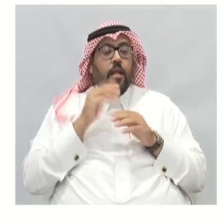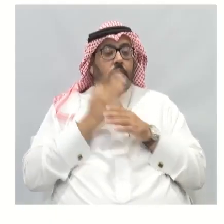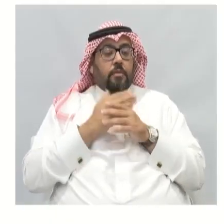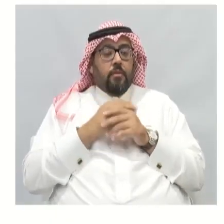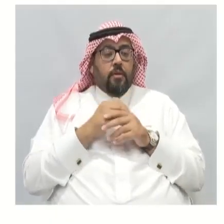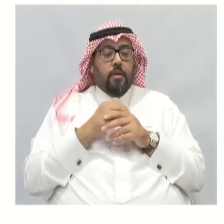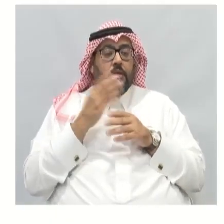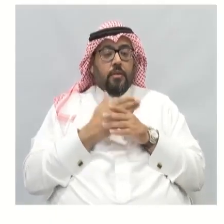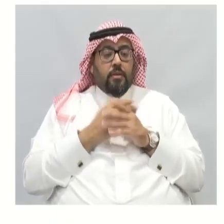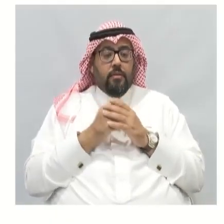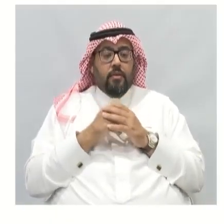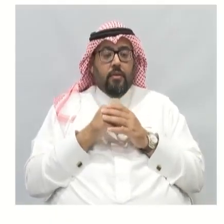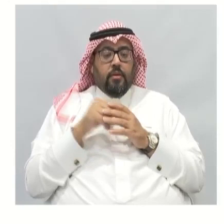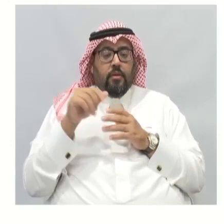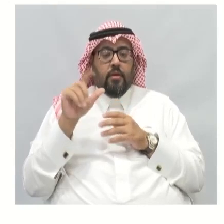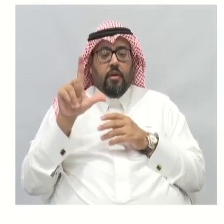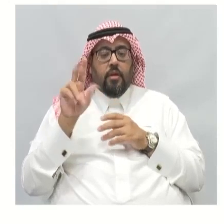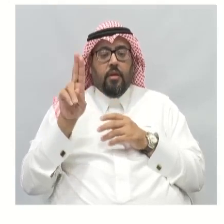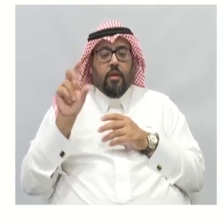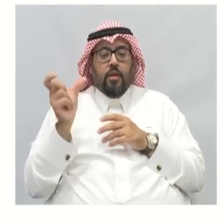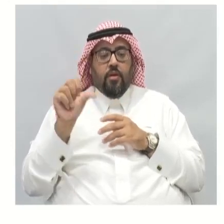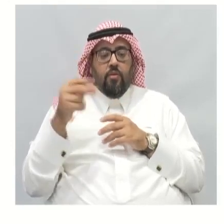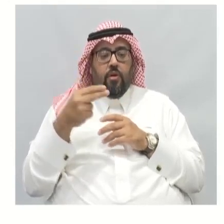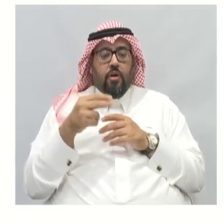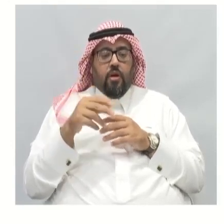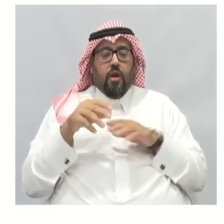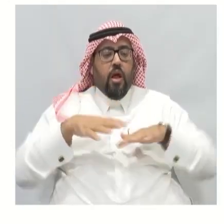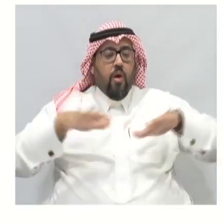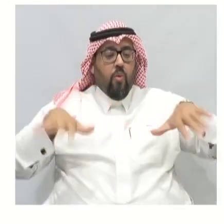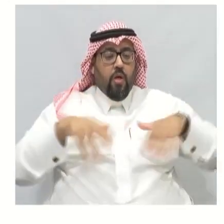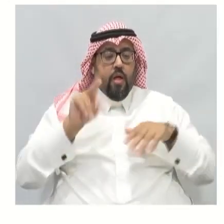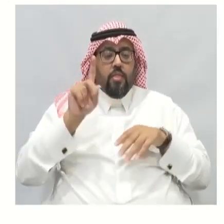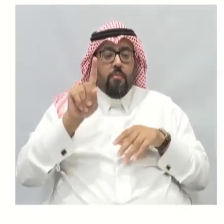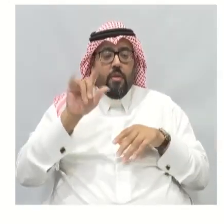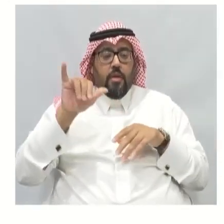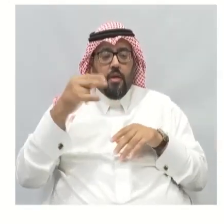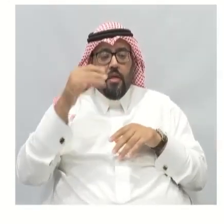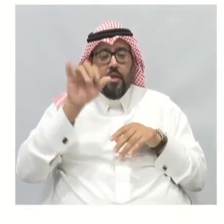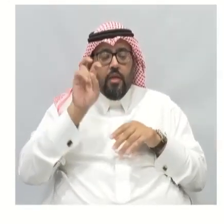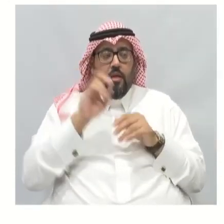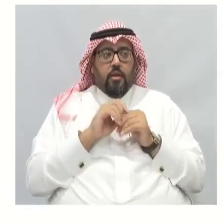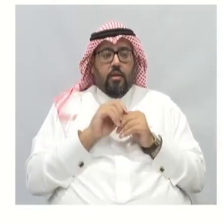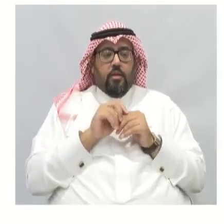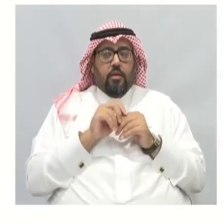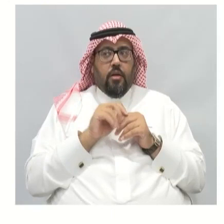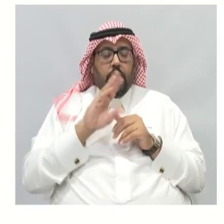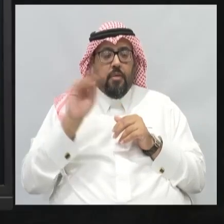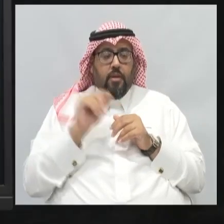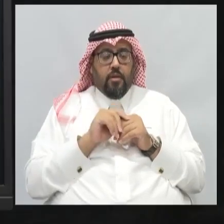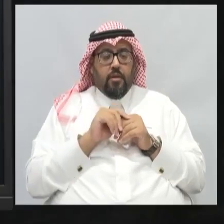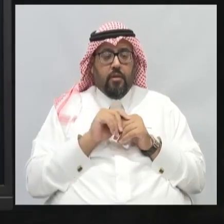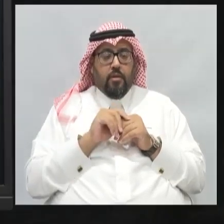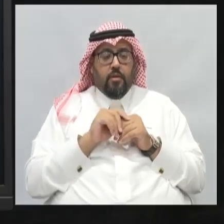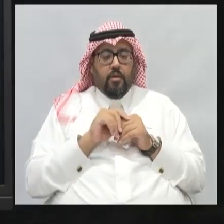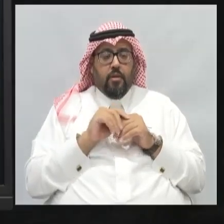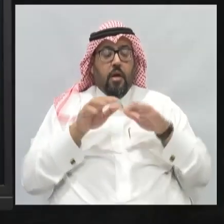هذه الاسباب لتنوع الاوضاع الطبيعيه التي ذكرتها قبل قليل مثل